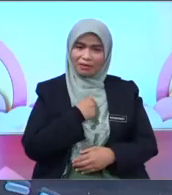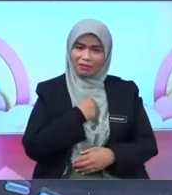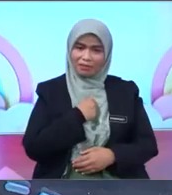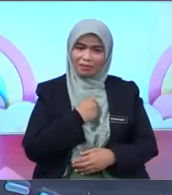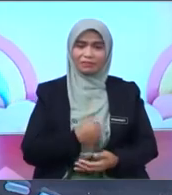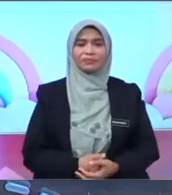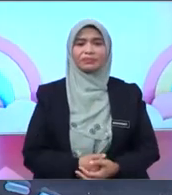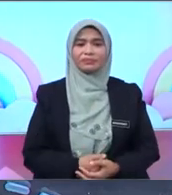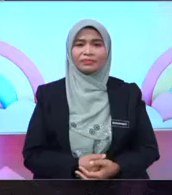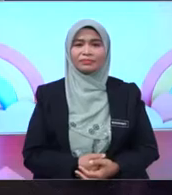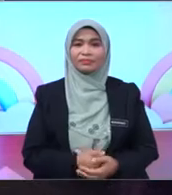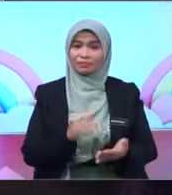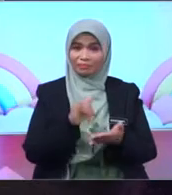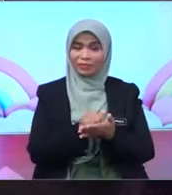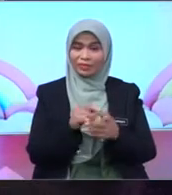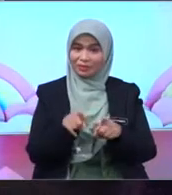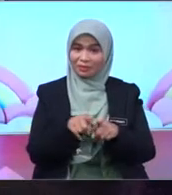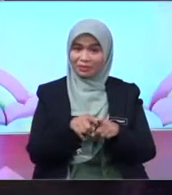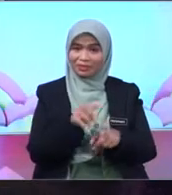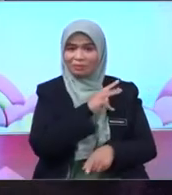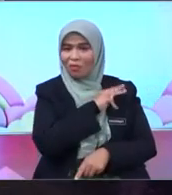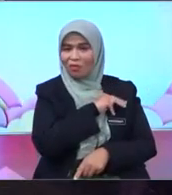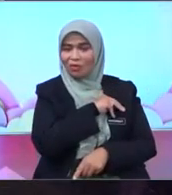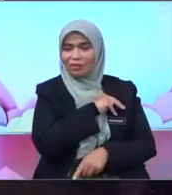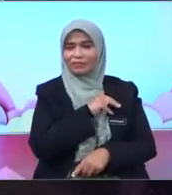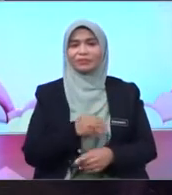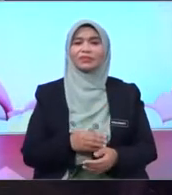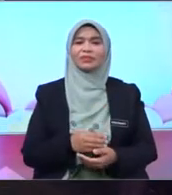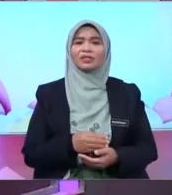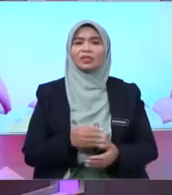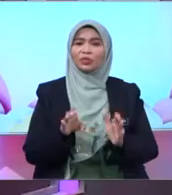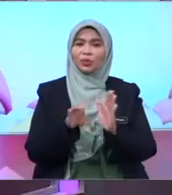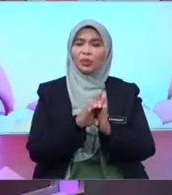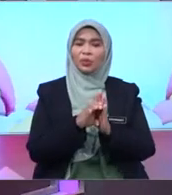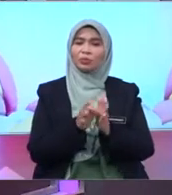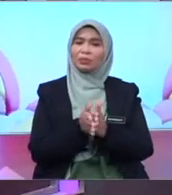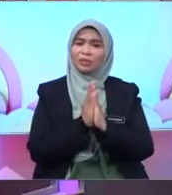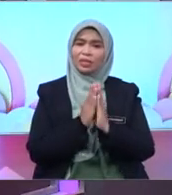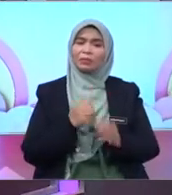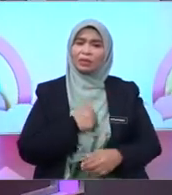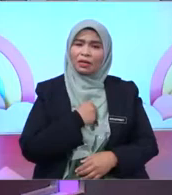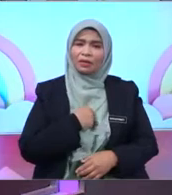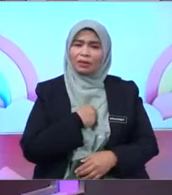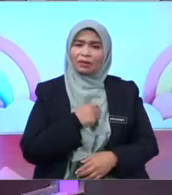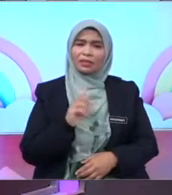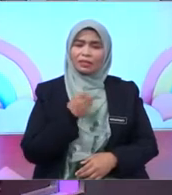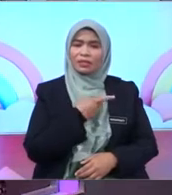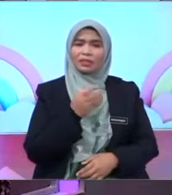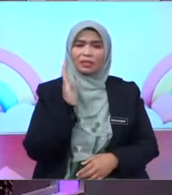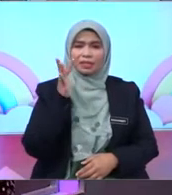moral ataupun tidak jagoh sudah semestinya Mirabella kita meminta maaf Kita acraze